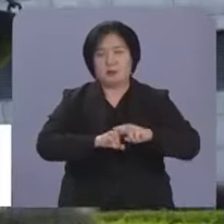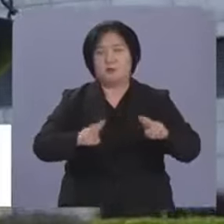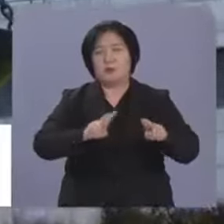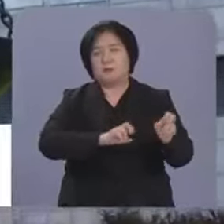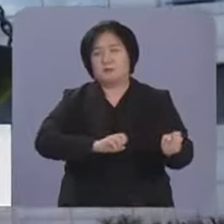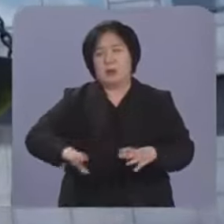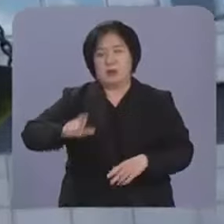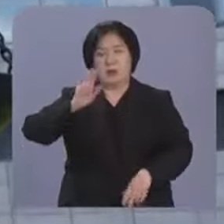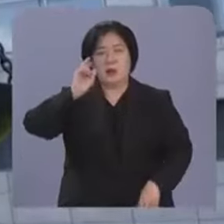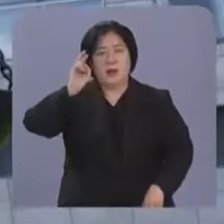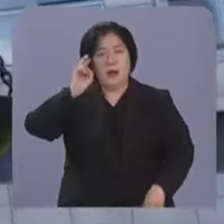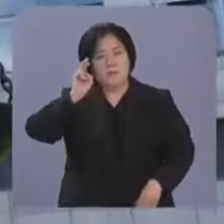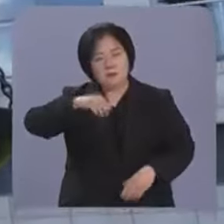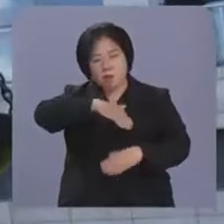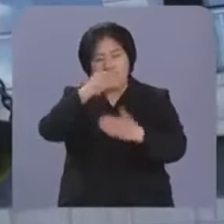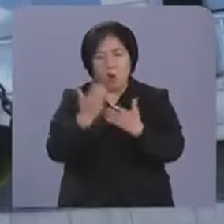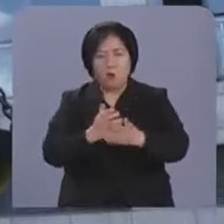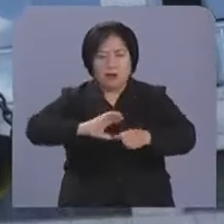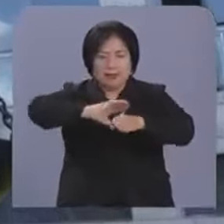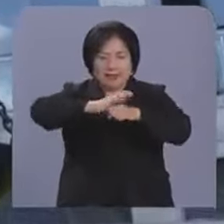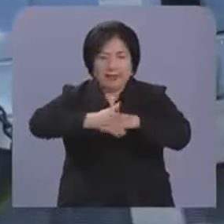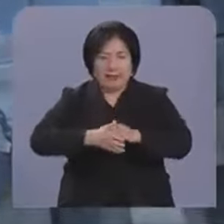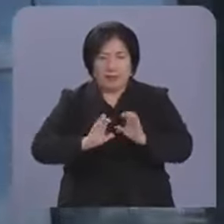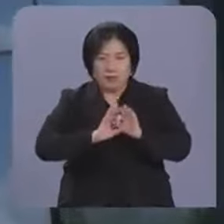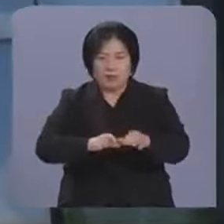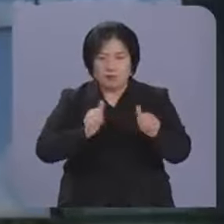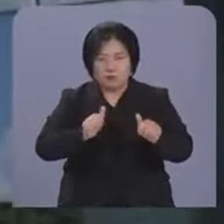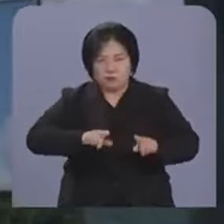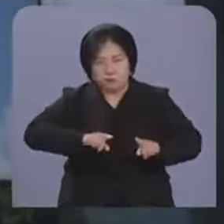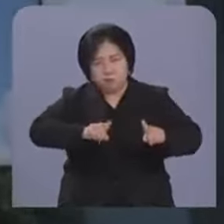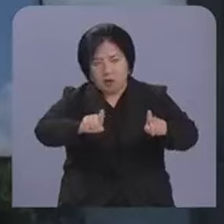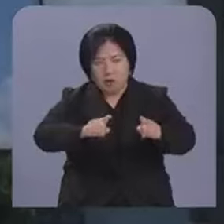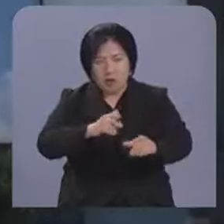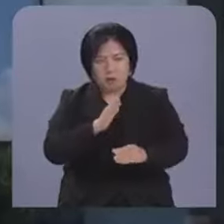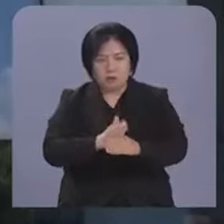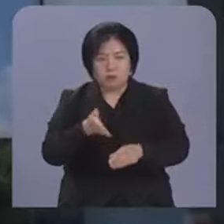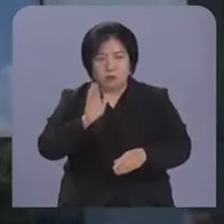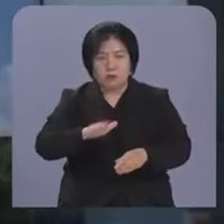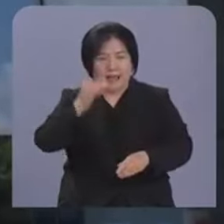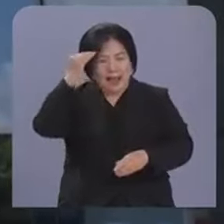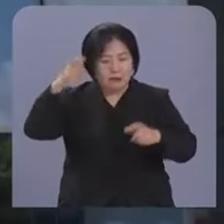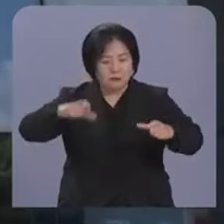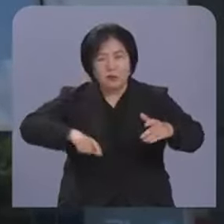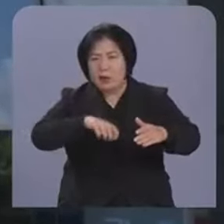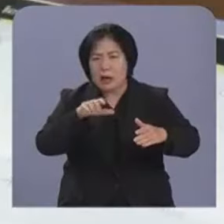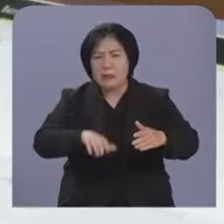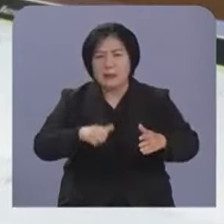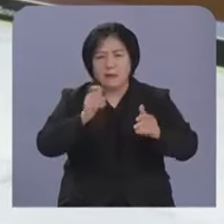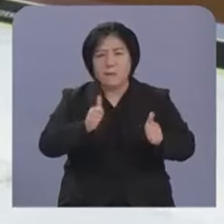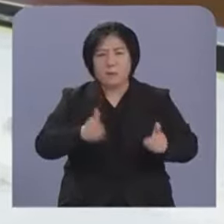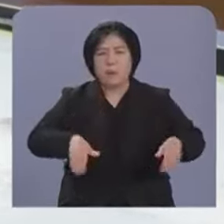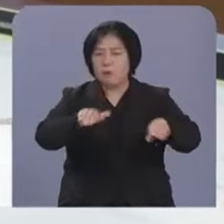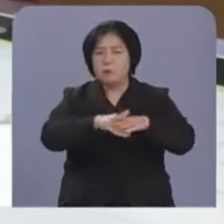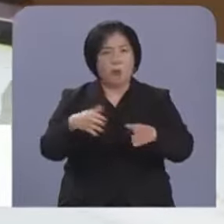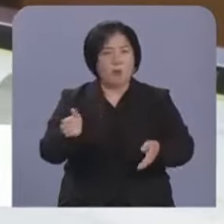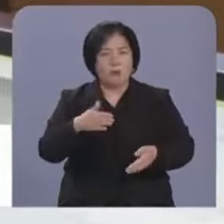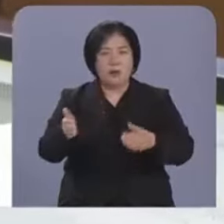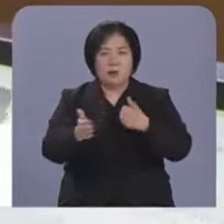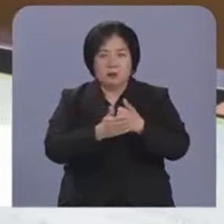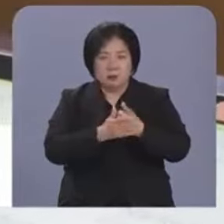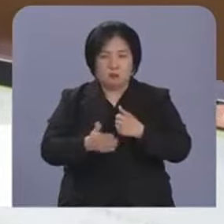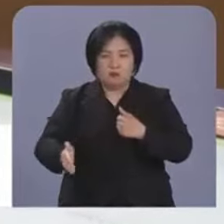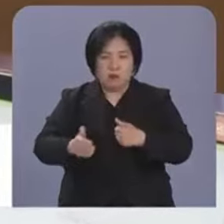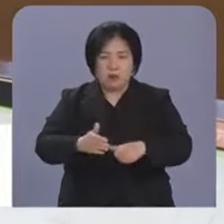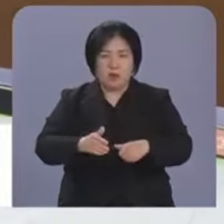전망입니다. 전 세계 해양 관련 소송이 커지고 있지만 국내에는 해사 전문 법원이 없습니다. 결국 해사 관련